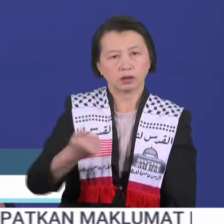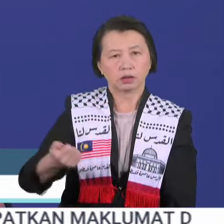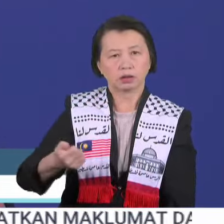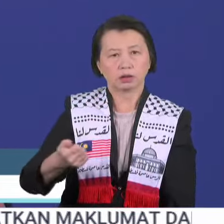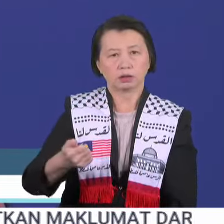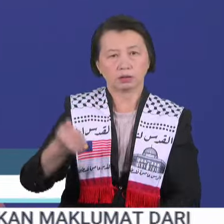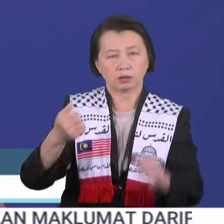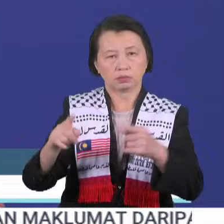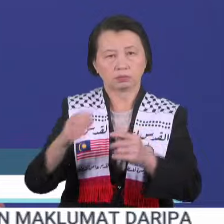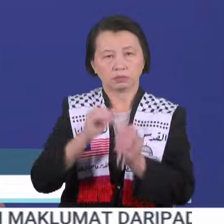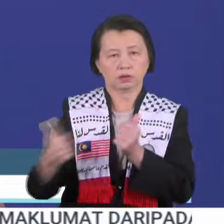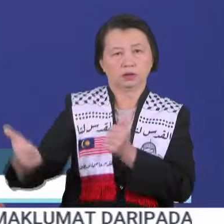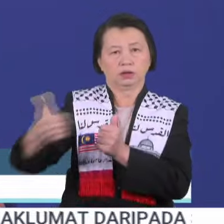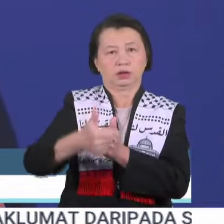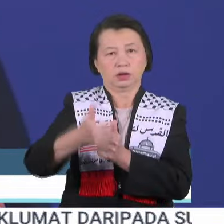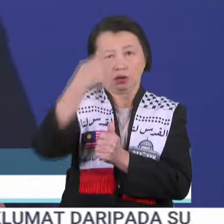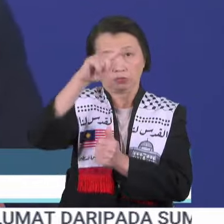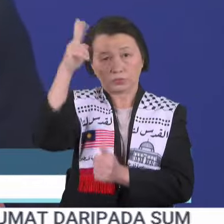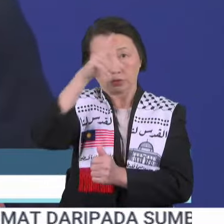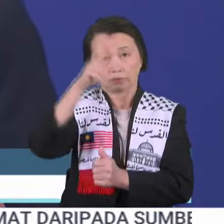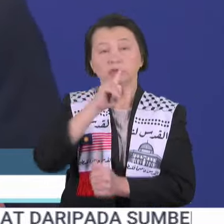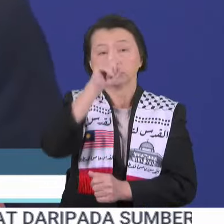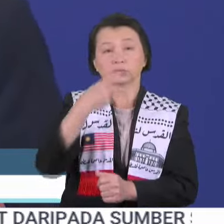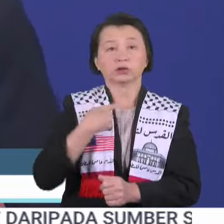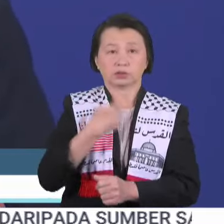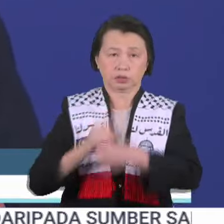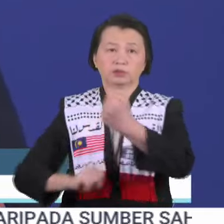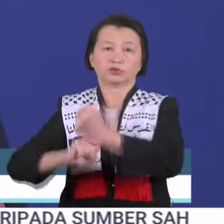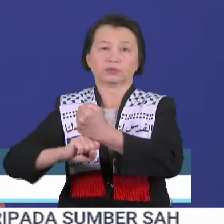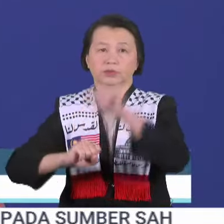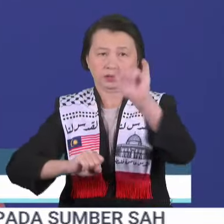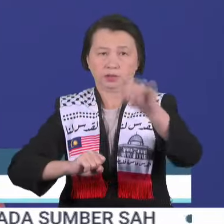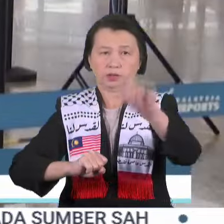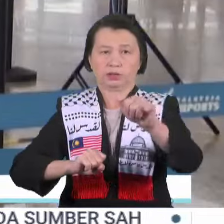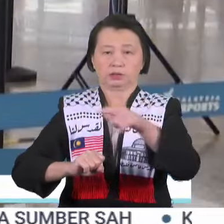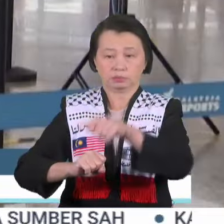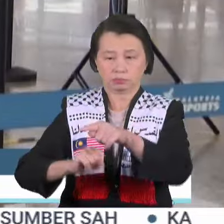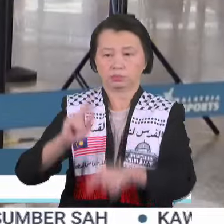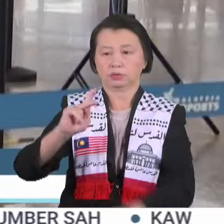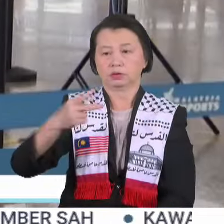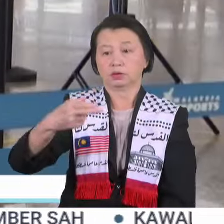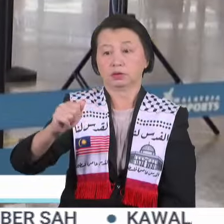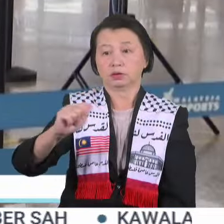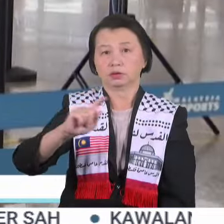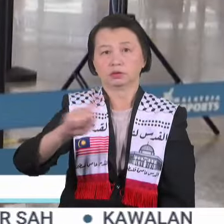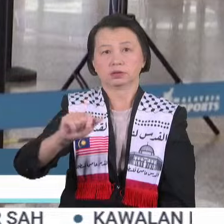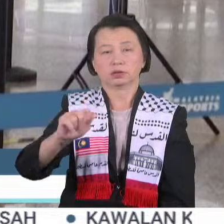the manager for the government, of course we support the move by Khazanah.